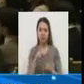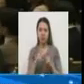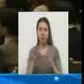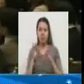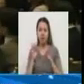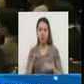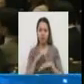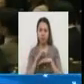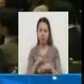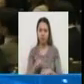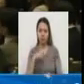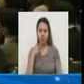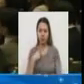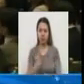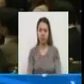өткізіп келе жатырмыз.